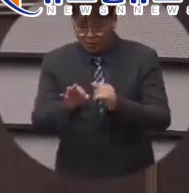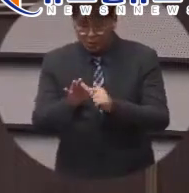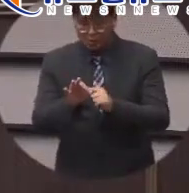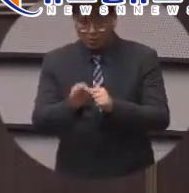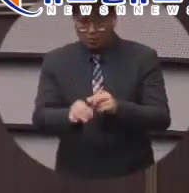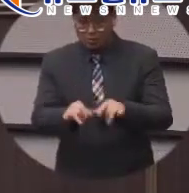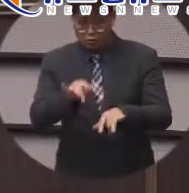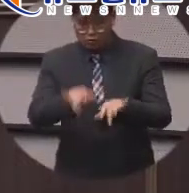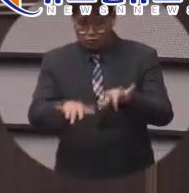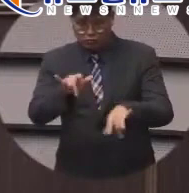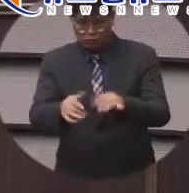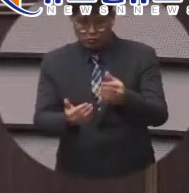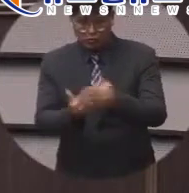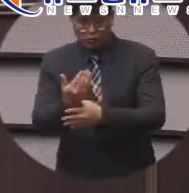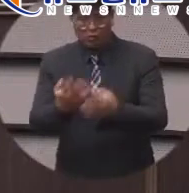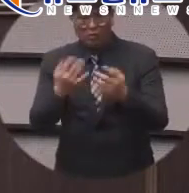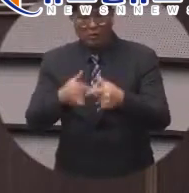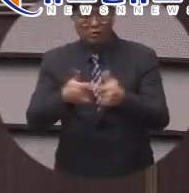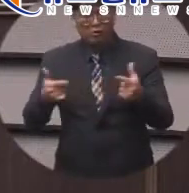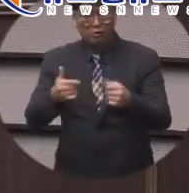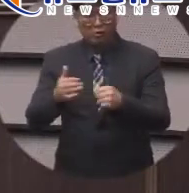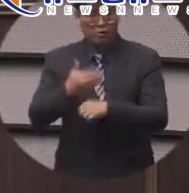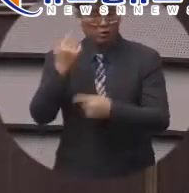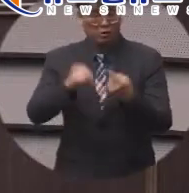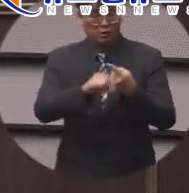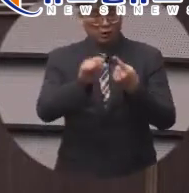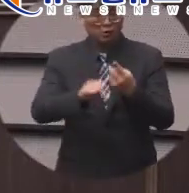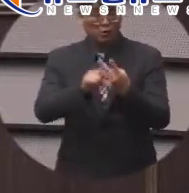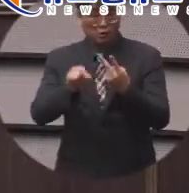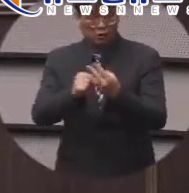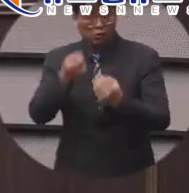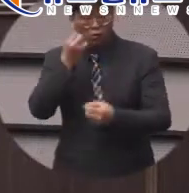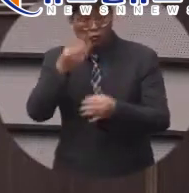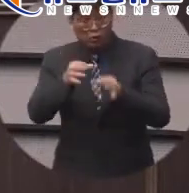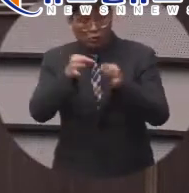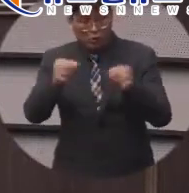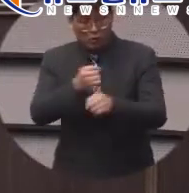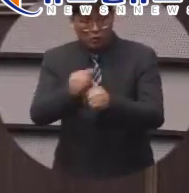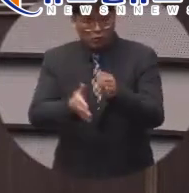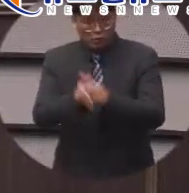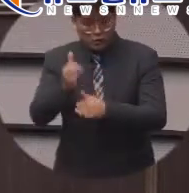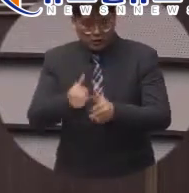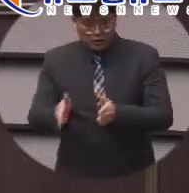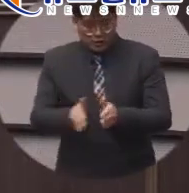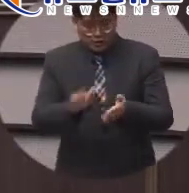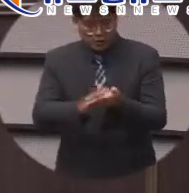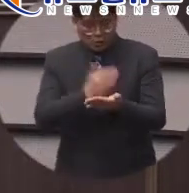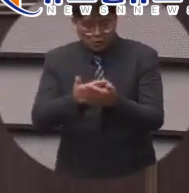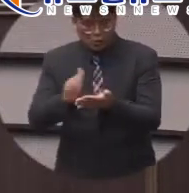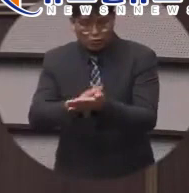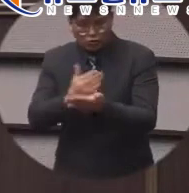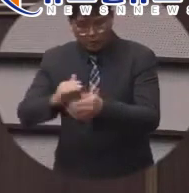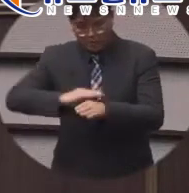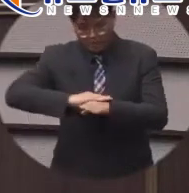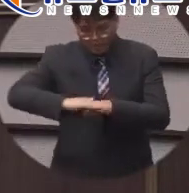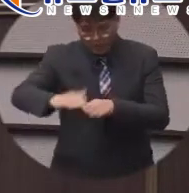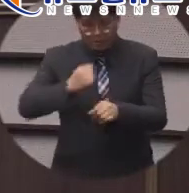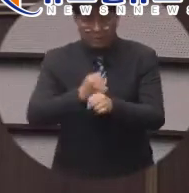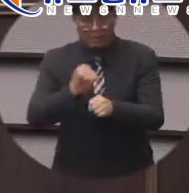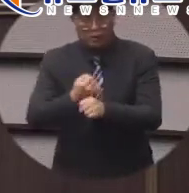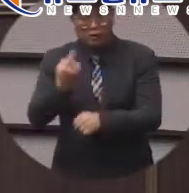포트홀 발생량이 급증하여 지난 1월과 2월 두 달간의 광주시 도로 보수 건수는 1,400여